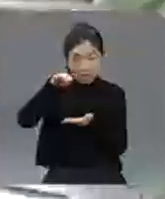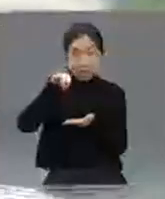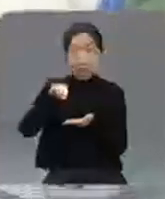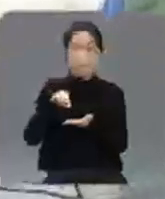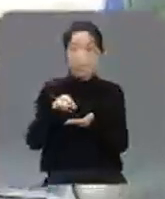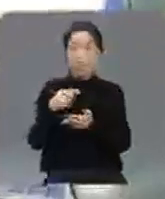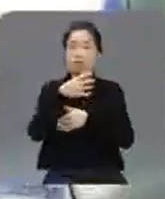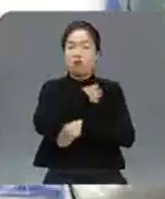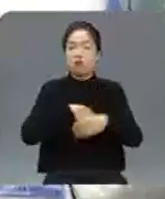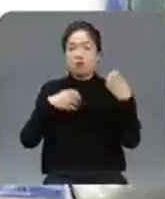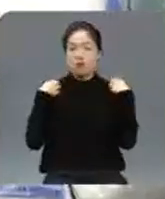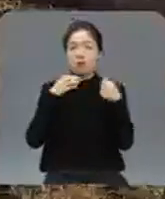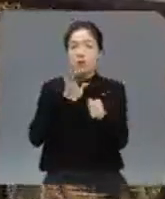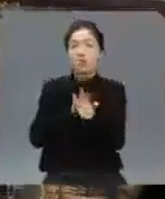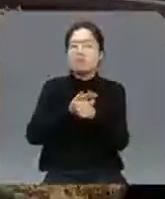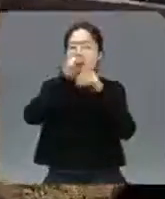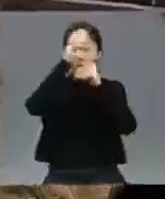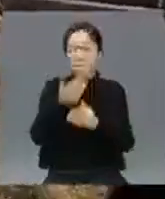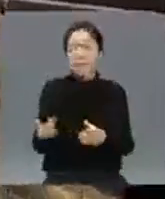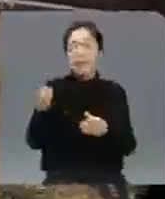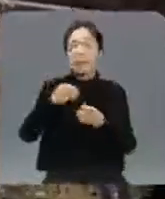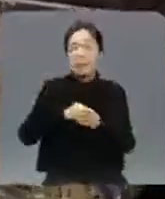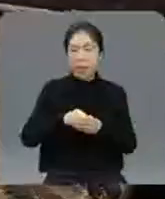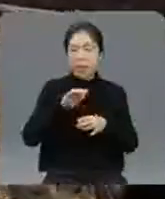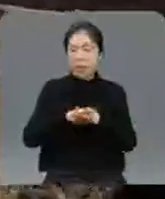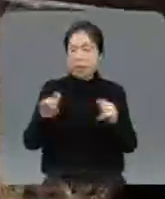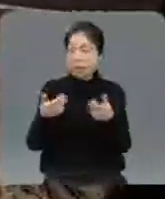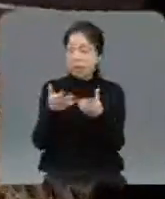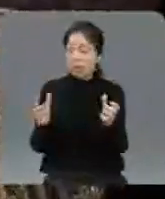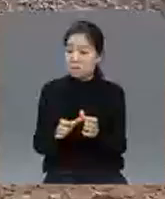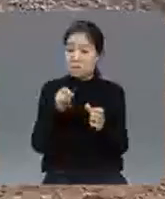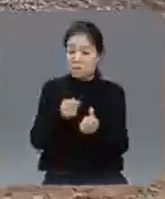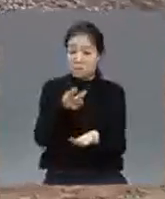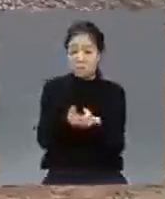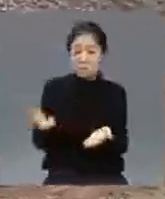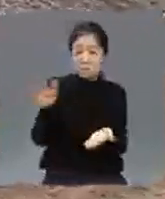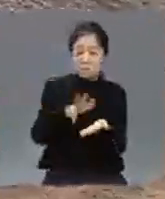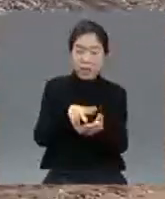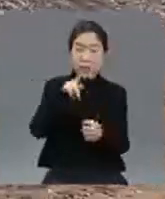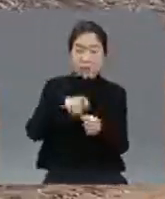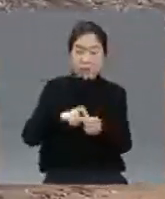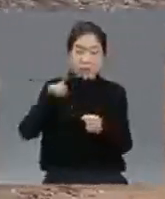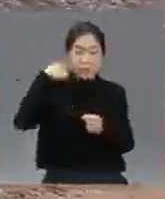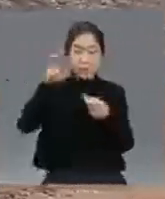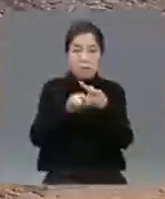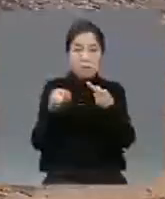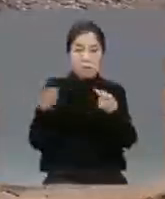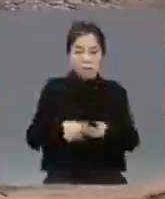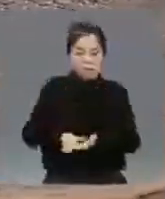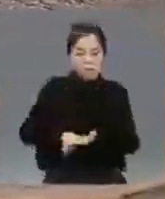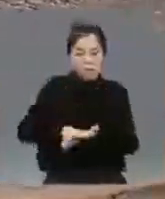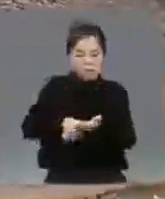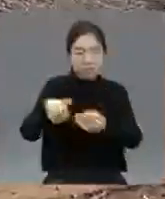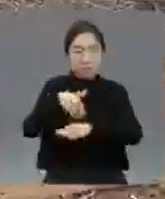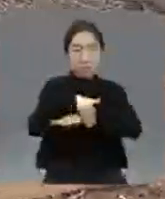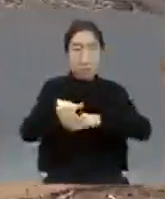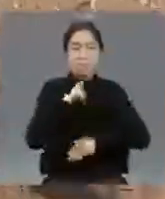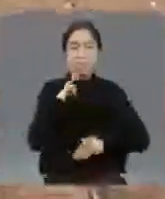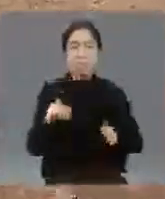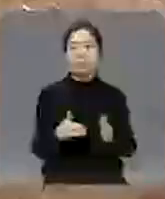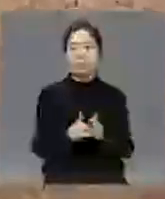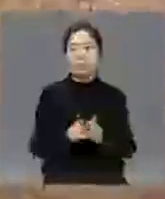지원한다는 내용을 담았습니다 농민단체는 조례 제정을 위해 다음 달부터 본격적인 서명운동을 버릴